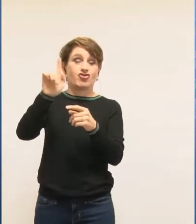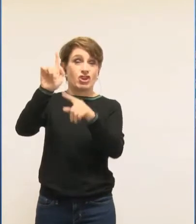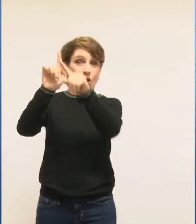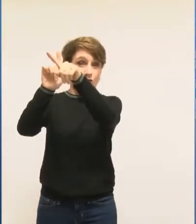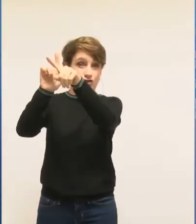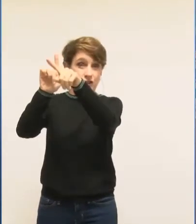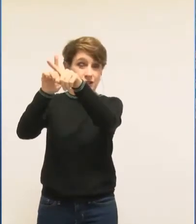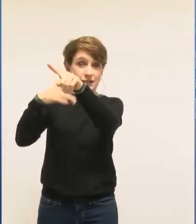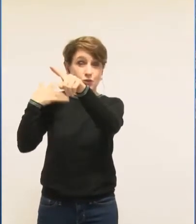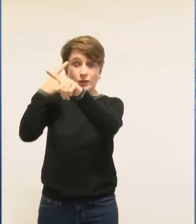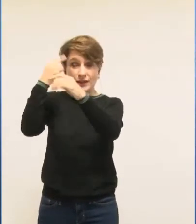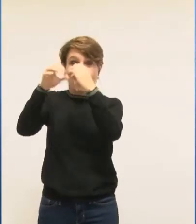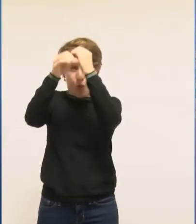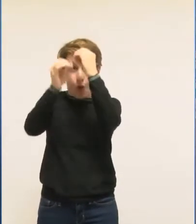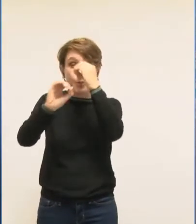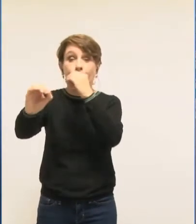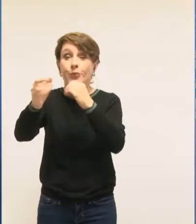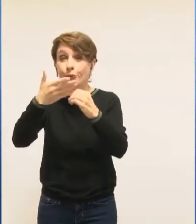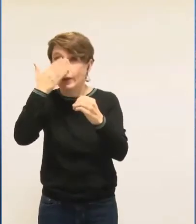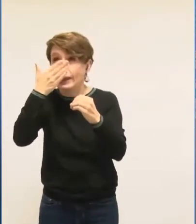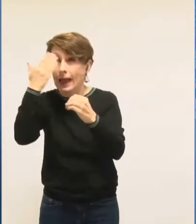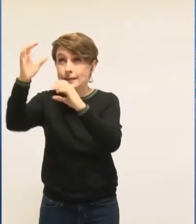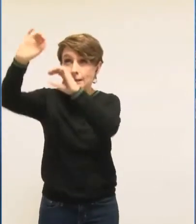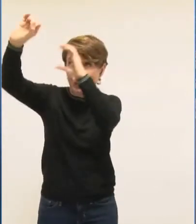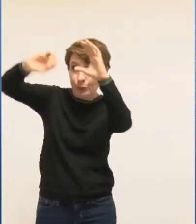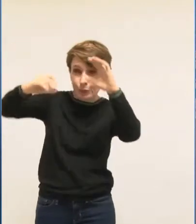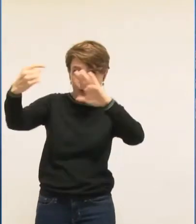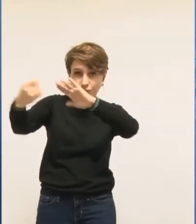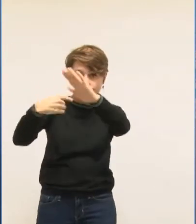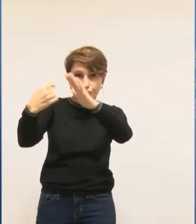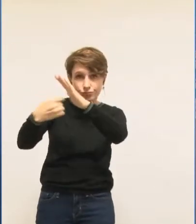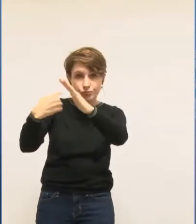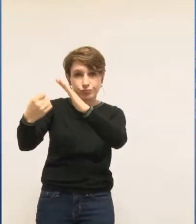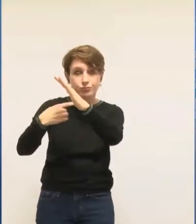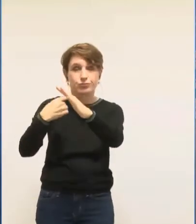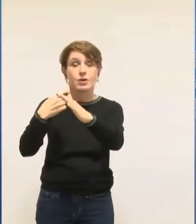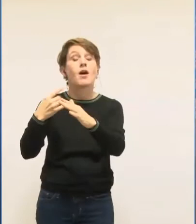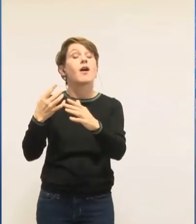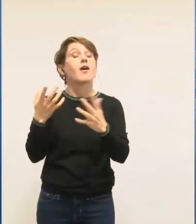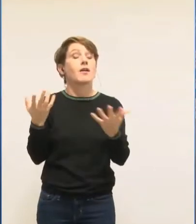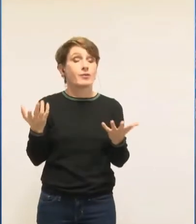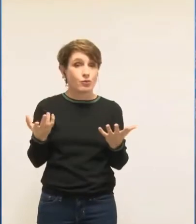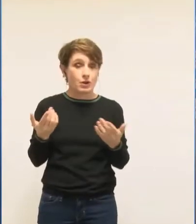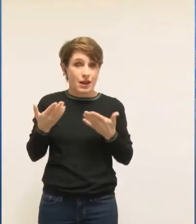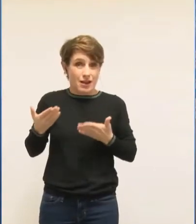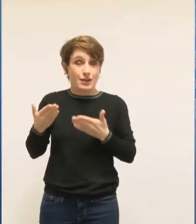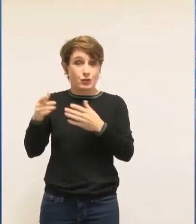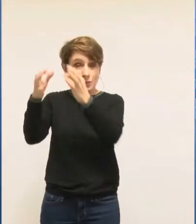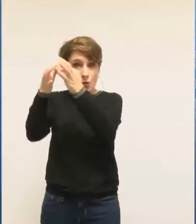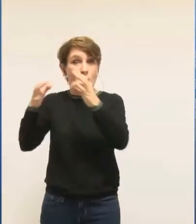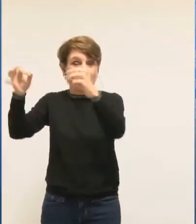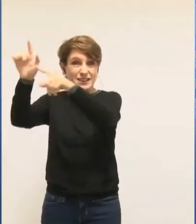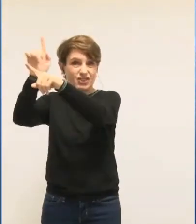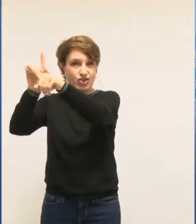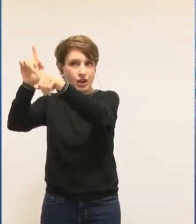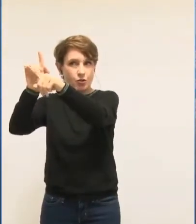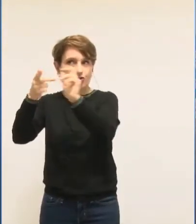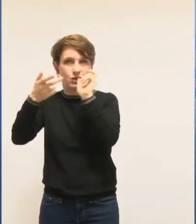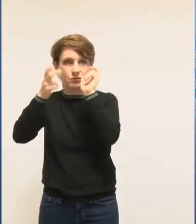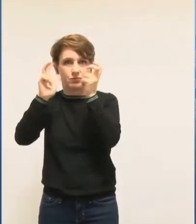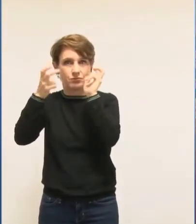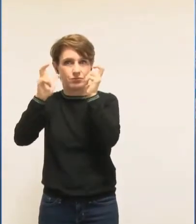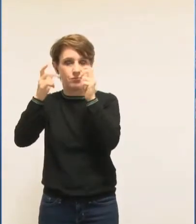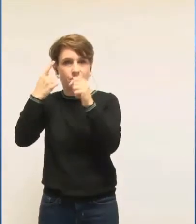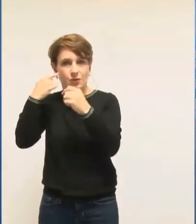deux pays. Les enjeux sont donc grands pour l'Arménie, d'autant plus que les Géorgiens restent eux aussi très attentifs à la situation dans le